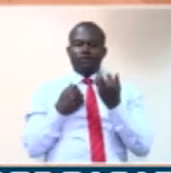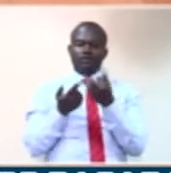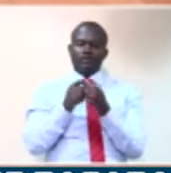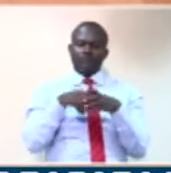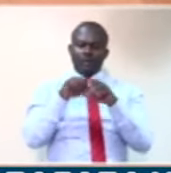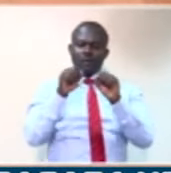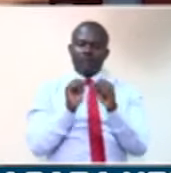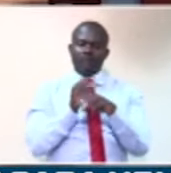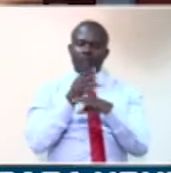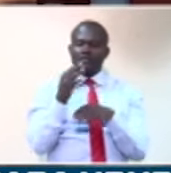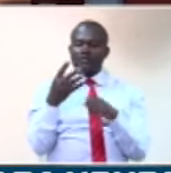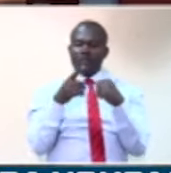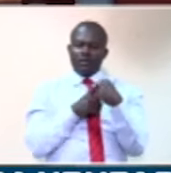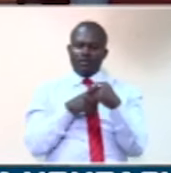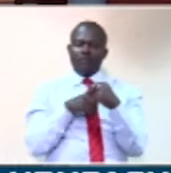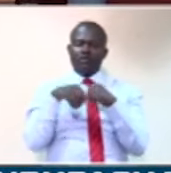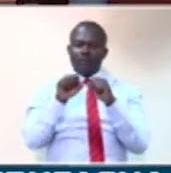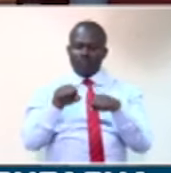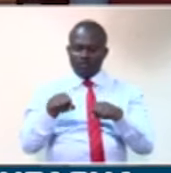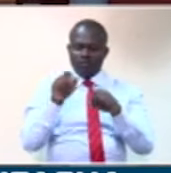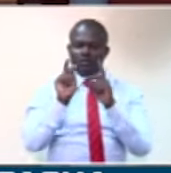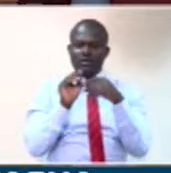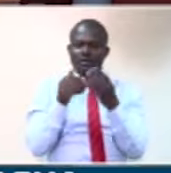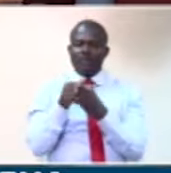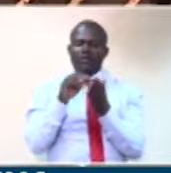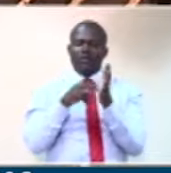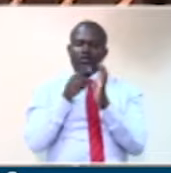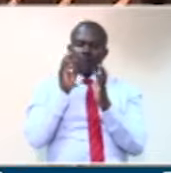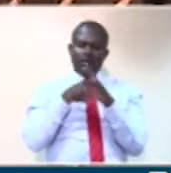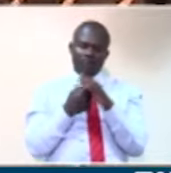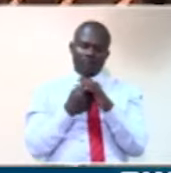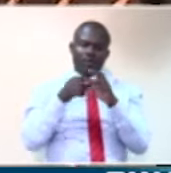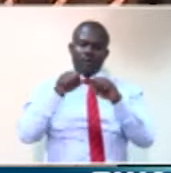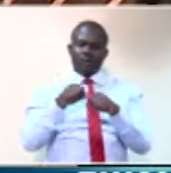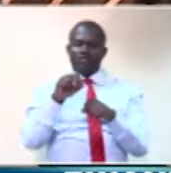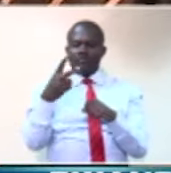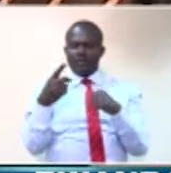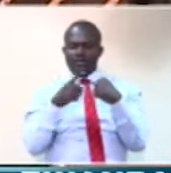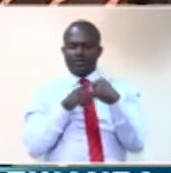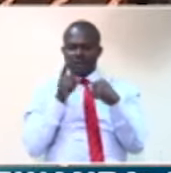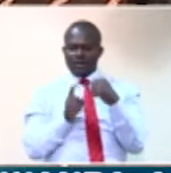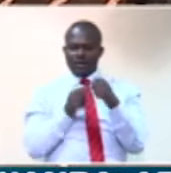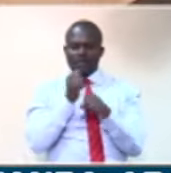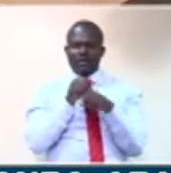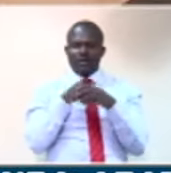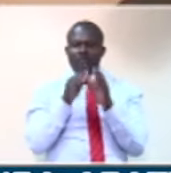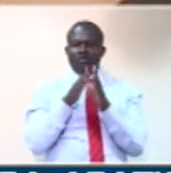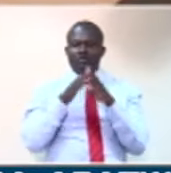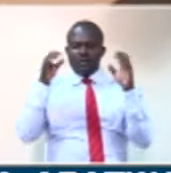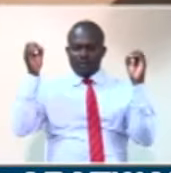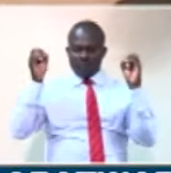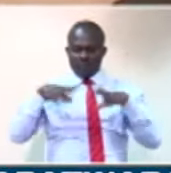moto 46,000 zitwara abagenzi. Uyu mushinga uzahera kuri moto 26,000 bikorera mu mujyi wa